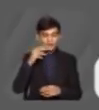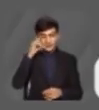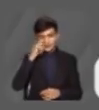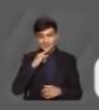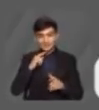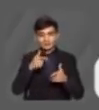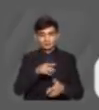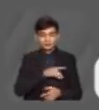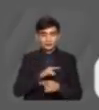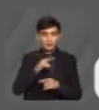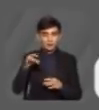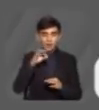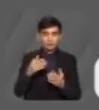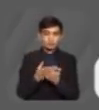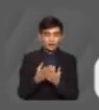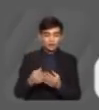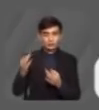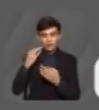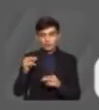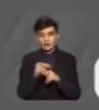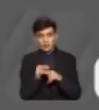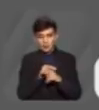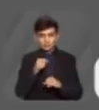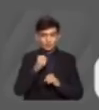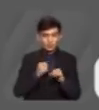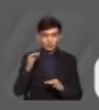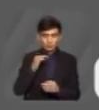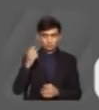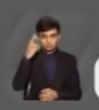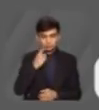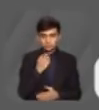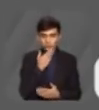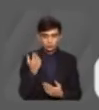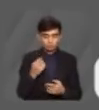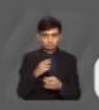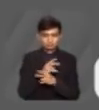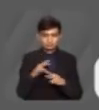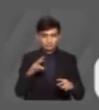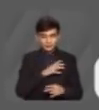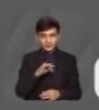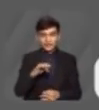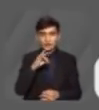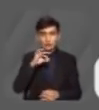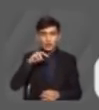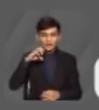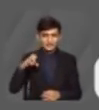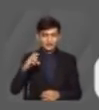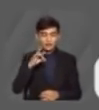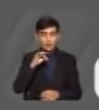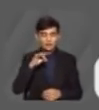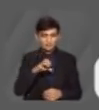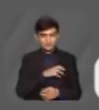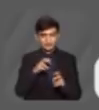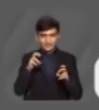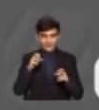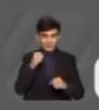Казахстан, к ним не поступала информация о капитальном ремонте данных двигателей. Rolls-Royce также сообщила в ВАВО авиационной администрации Казахстана о